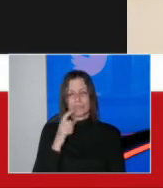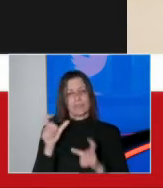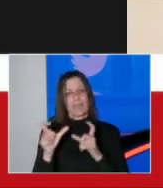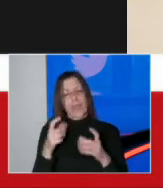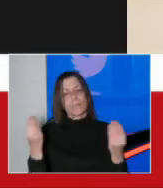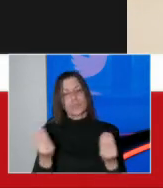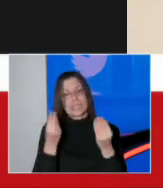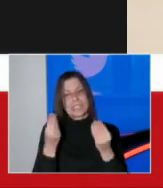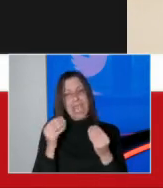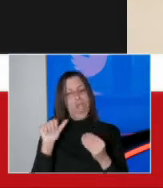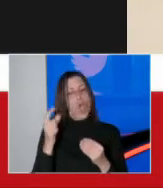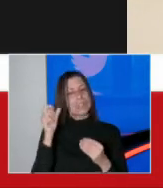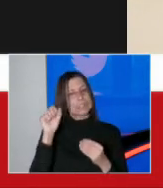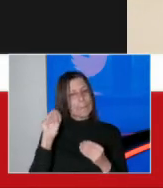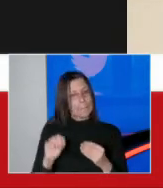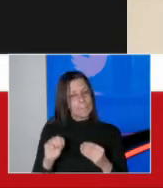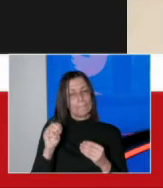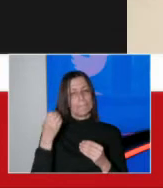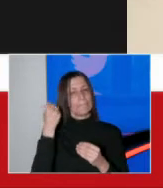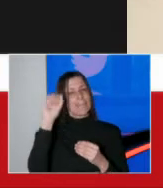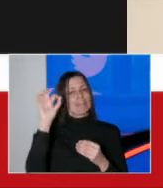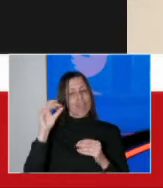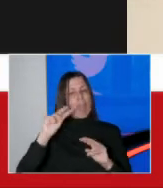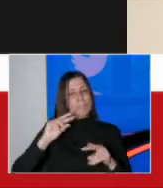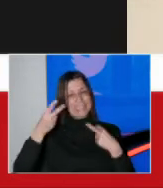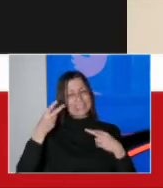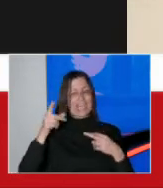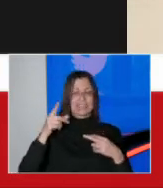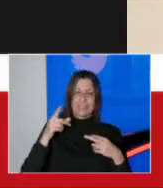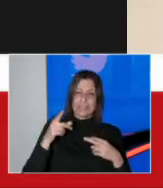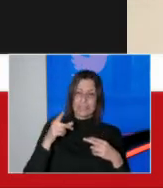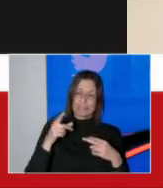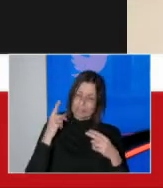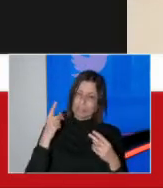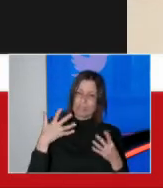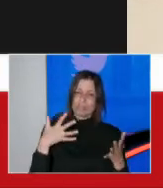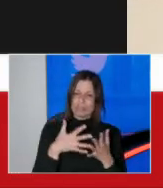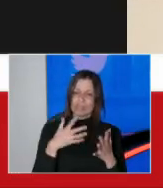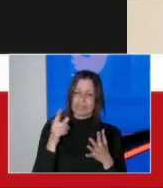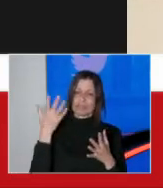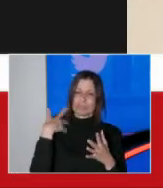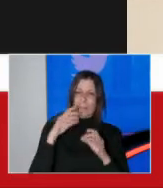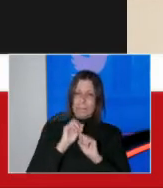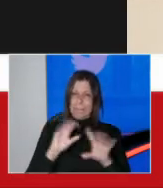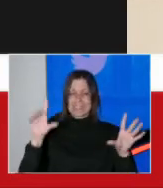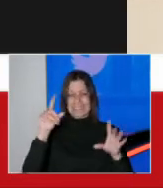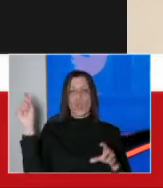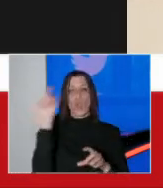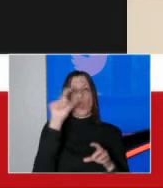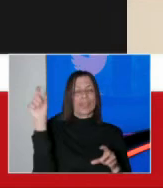מוצרי אוסם, מרד הפסטה, זו הכותרת שניתנה בצורה אינטואיטיבית מהרשת, זה אפילו לא כותרת